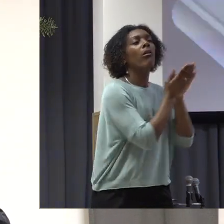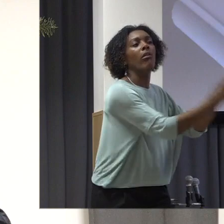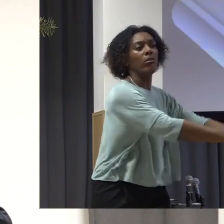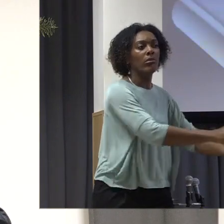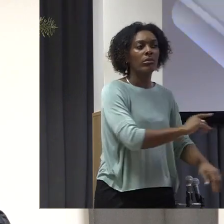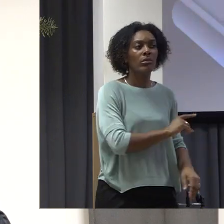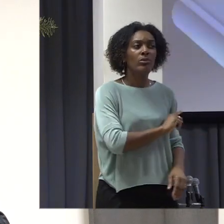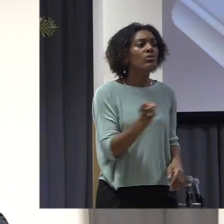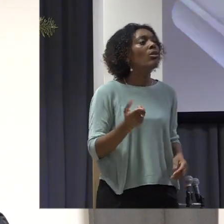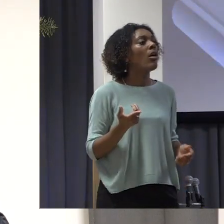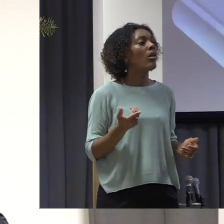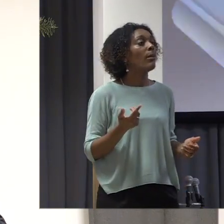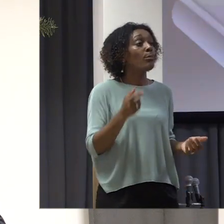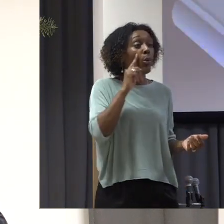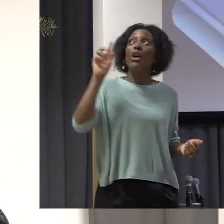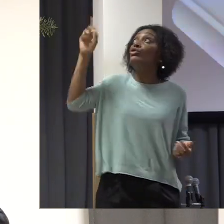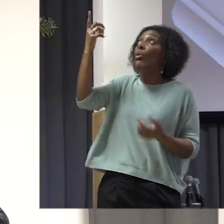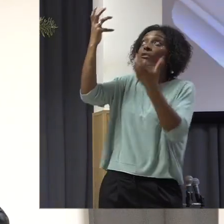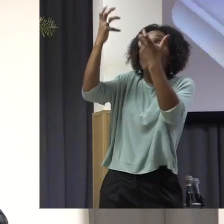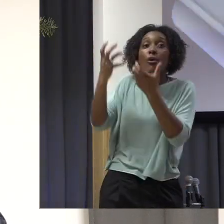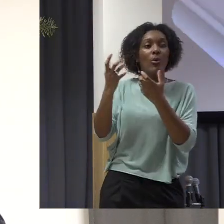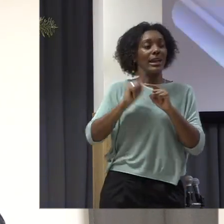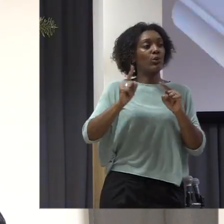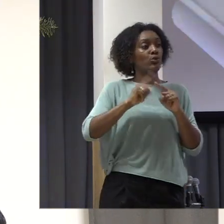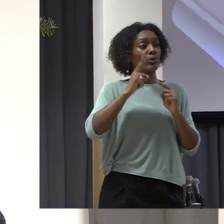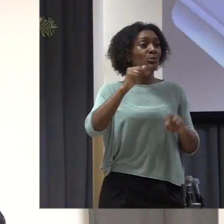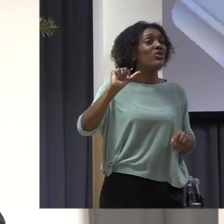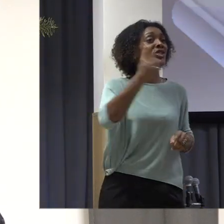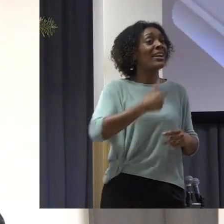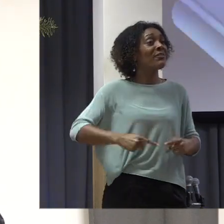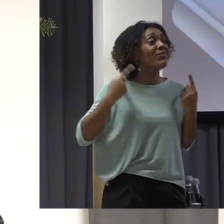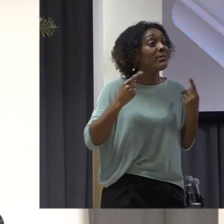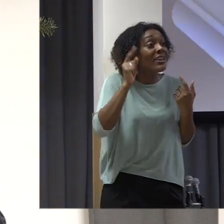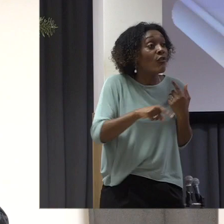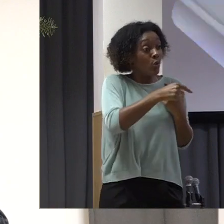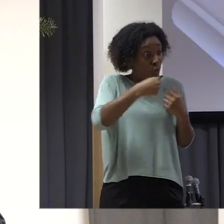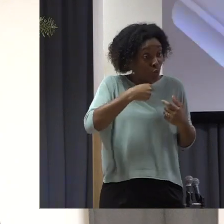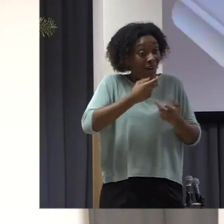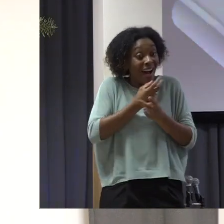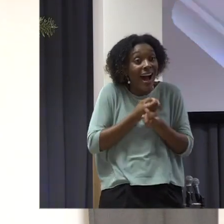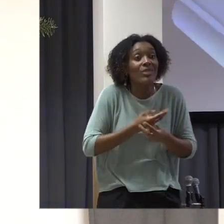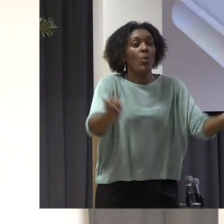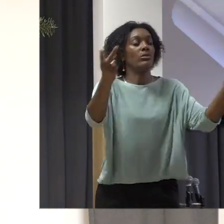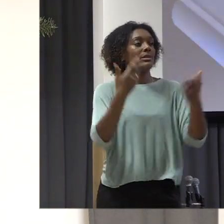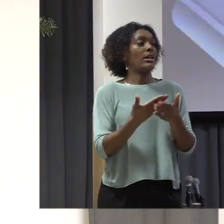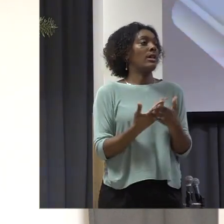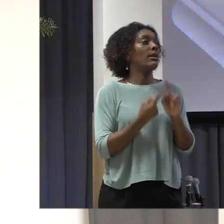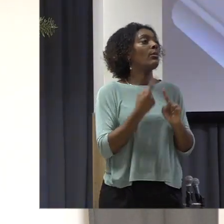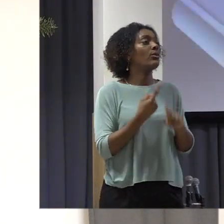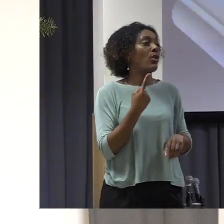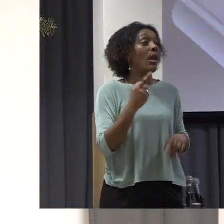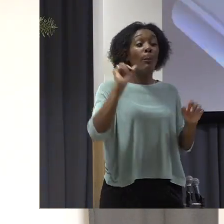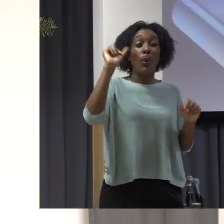vies. Encore faut-il que nous l'annoncions et que nous cherchions à le mettre en œuvre dans nos vies. Donc la première chose, c'est que ce